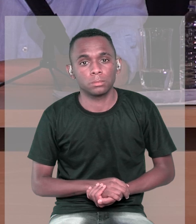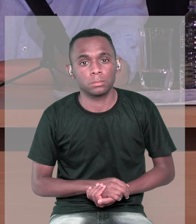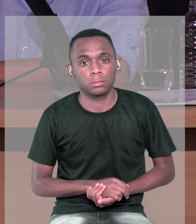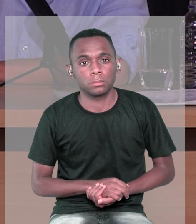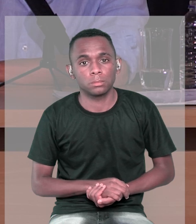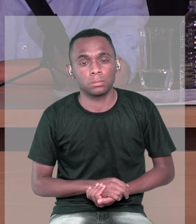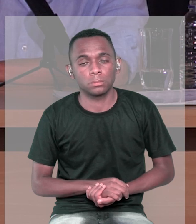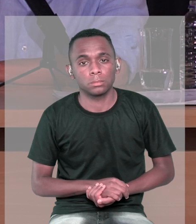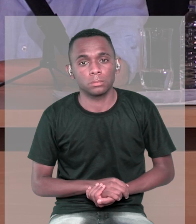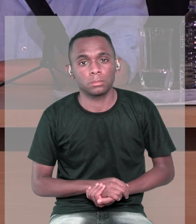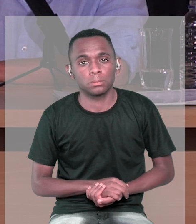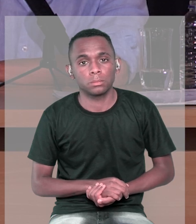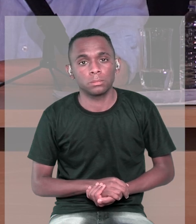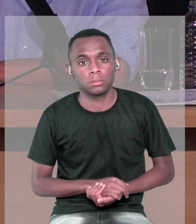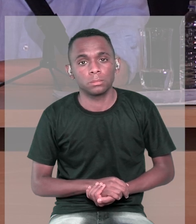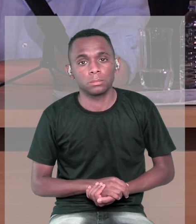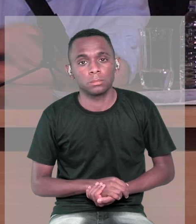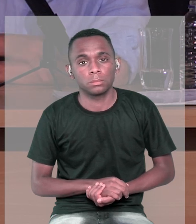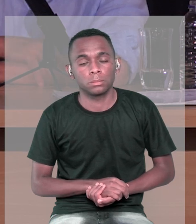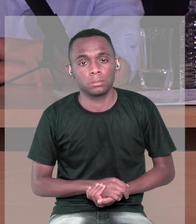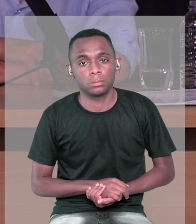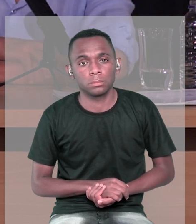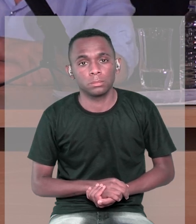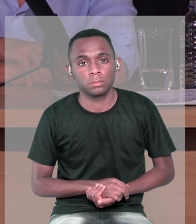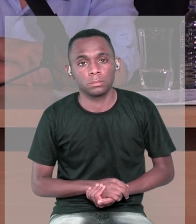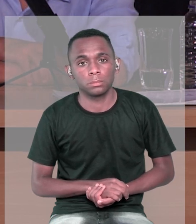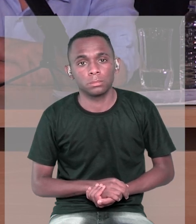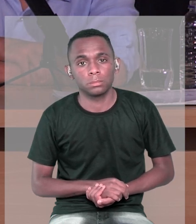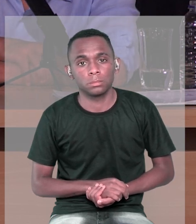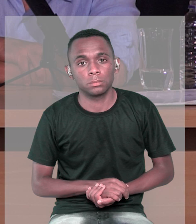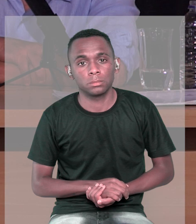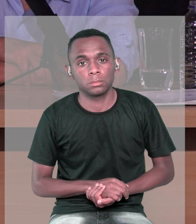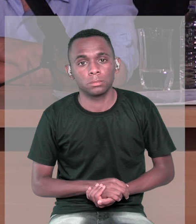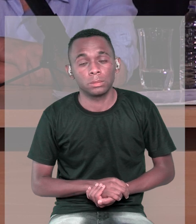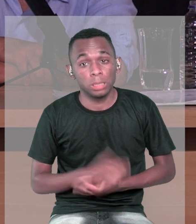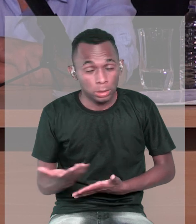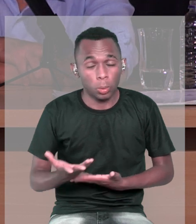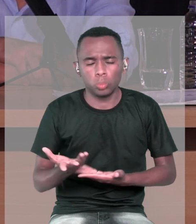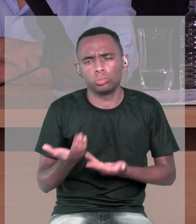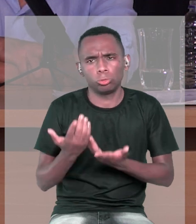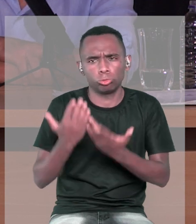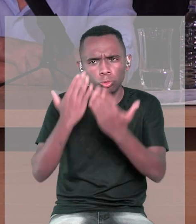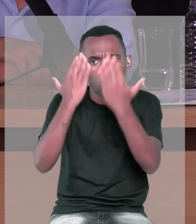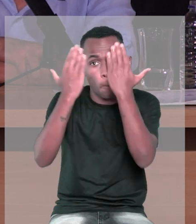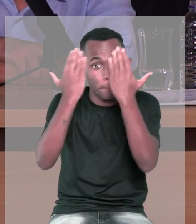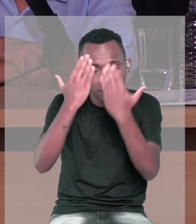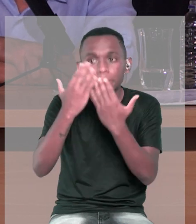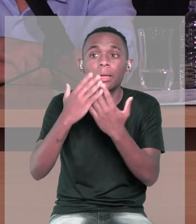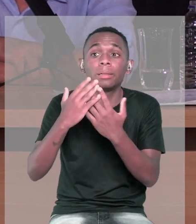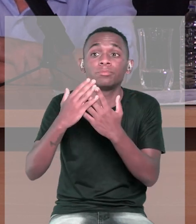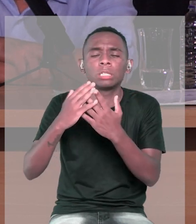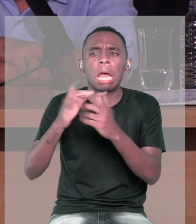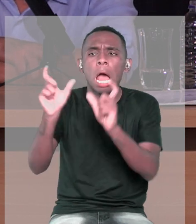vivre en symbiose avec cela, nous l'approprier. O psiquismo ele recebe do exterior